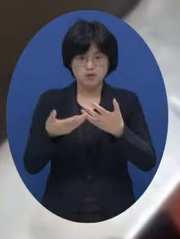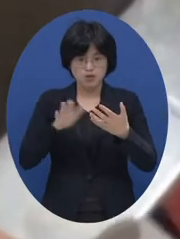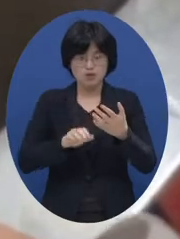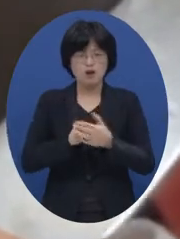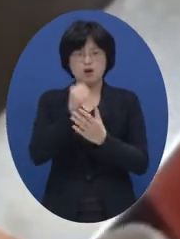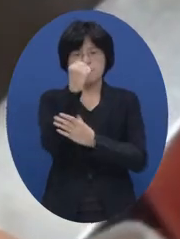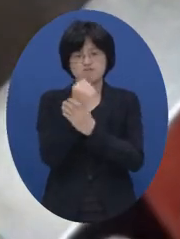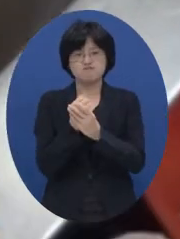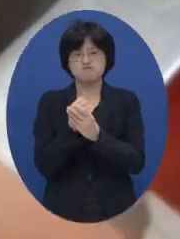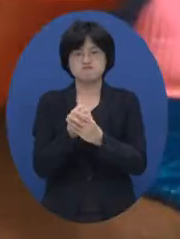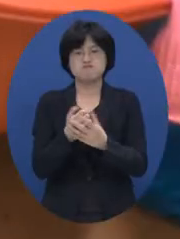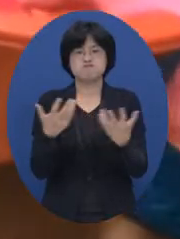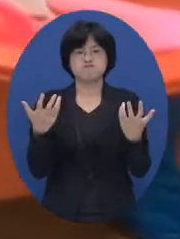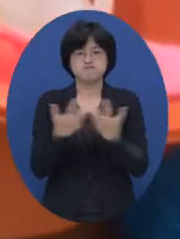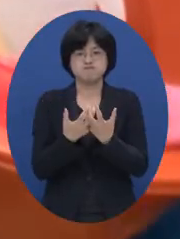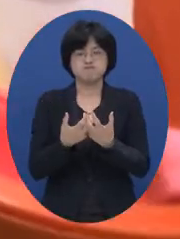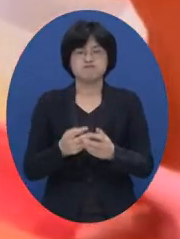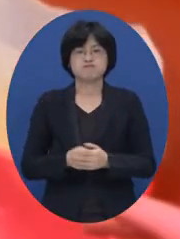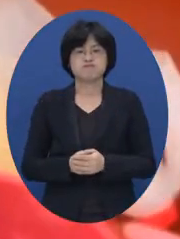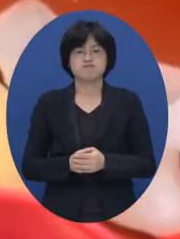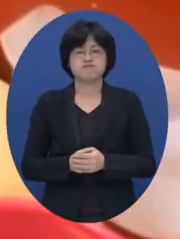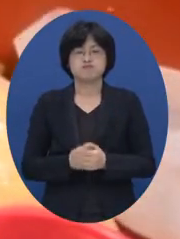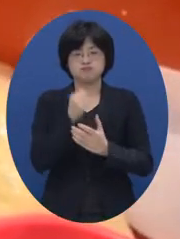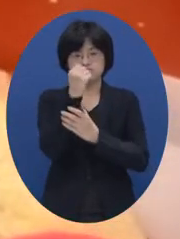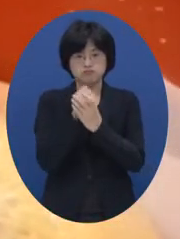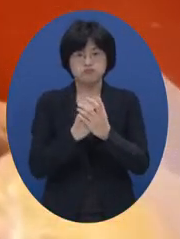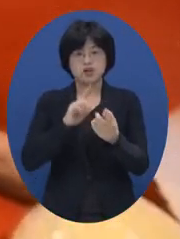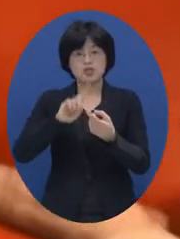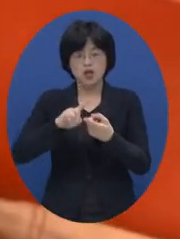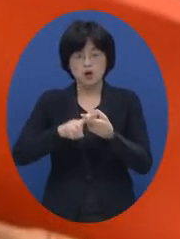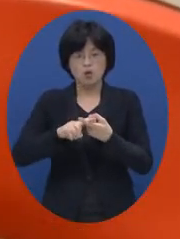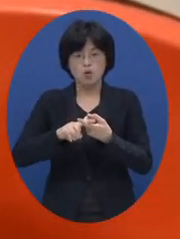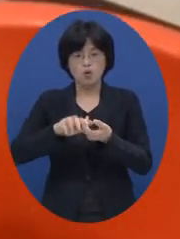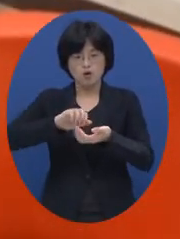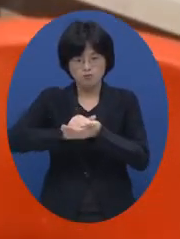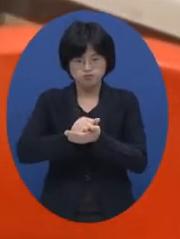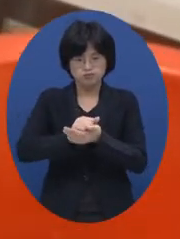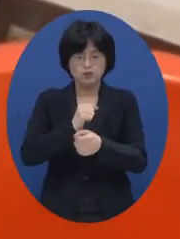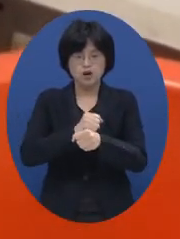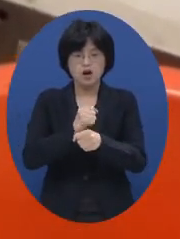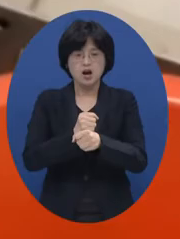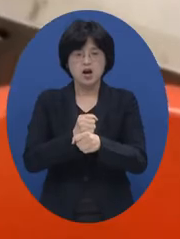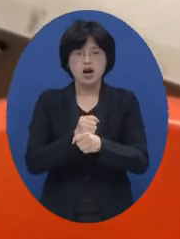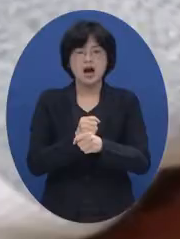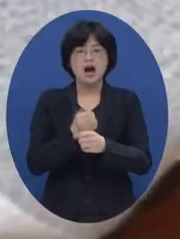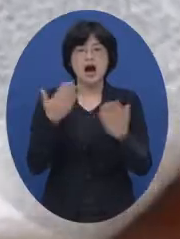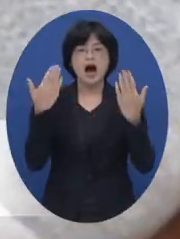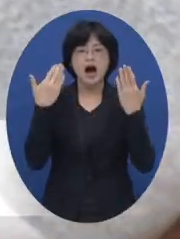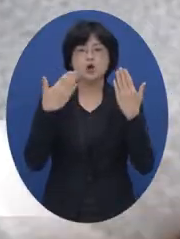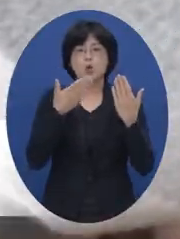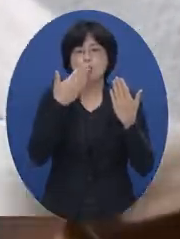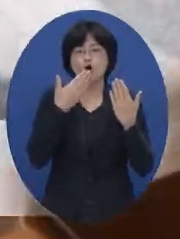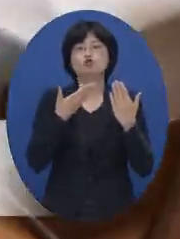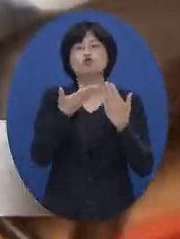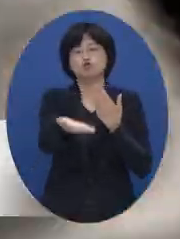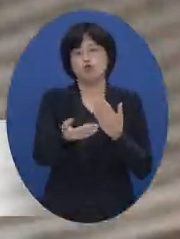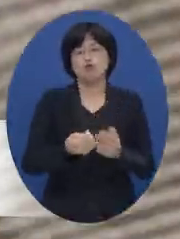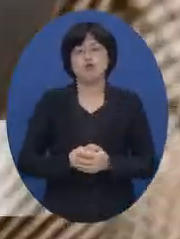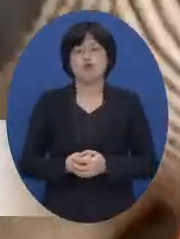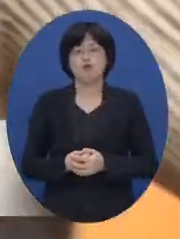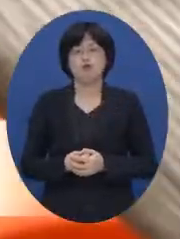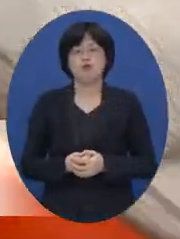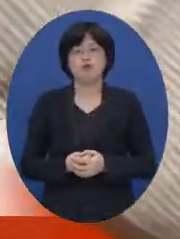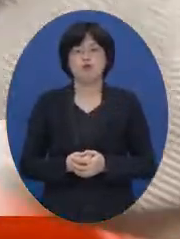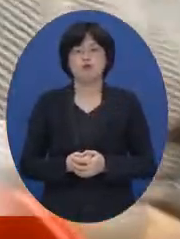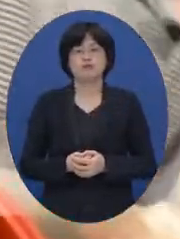곰팡이 투성이 입니다 썩은 마늘을 그대로 다져 학교 급식재료 로 내보내는 겁니다 10회 꿍이 돼서 역으로